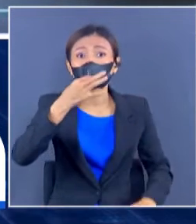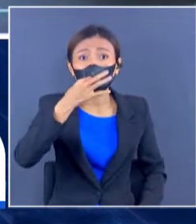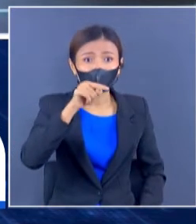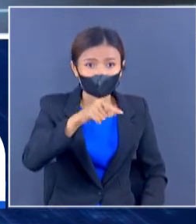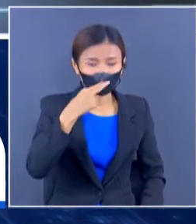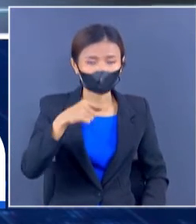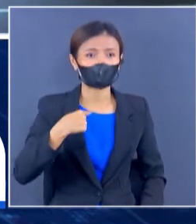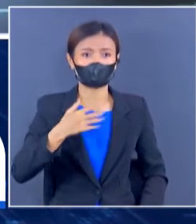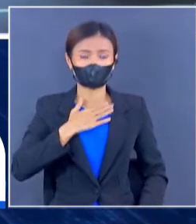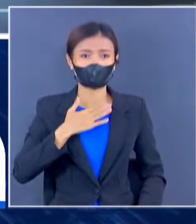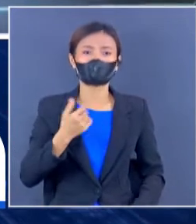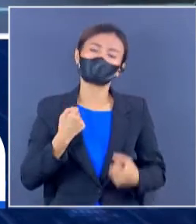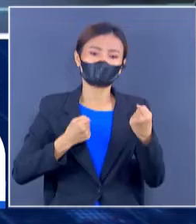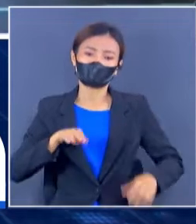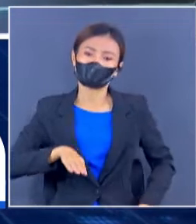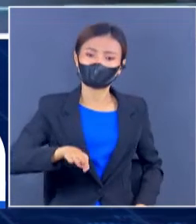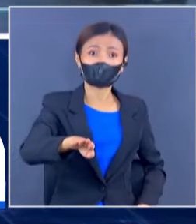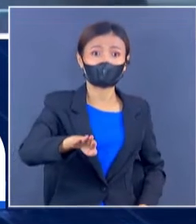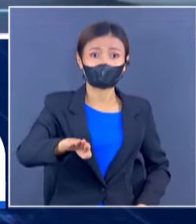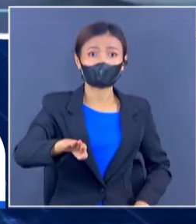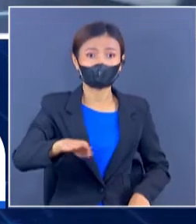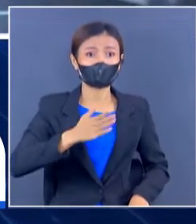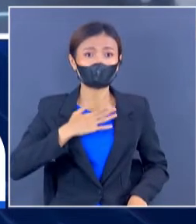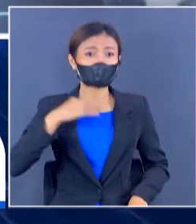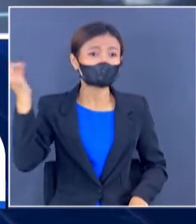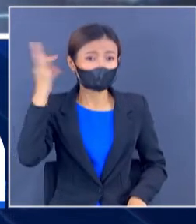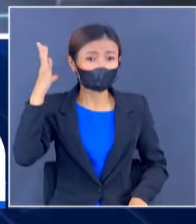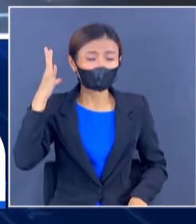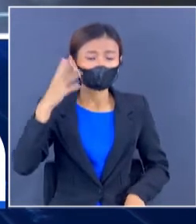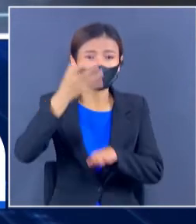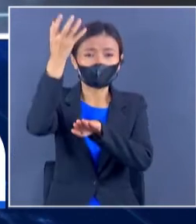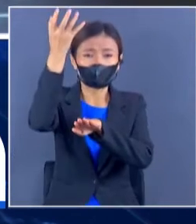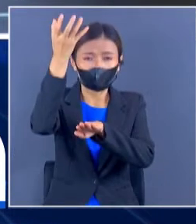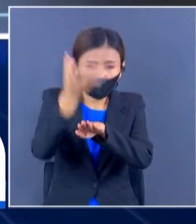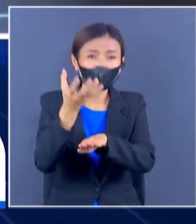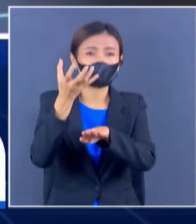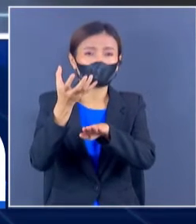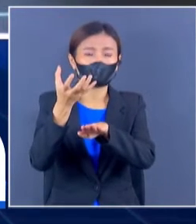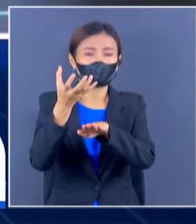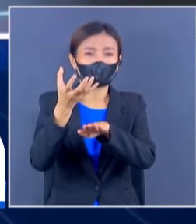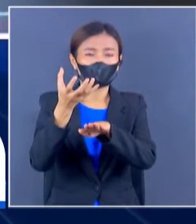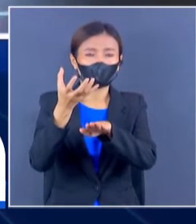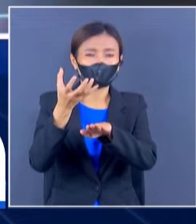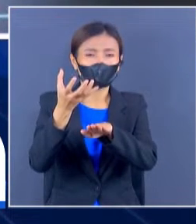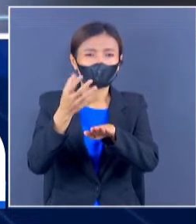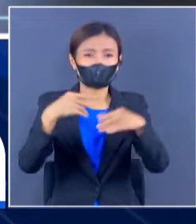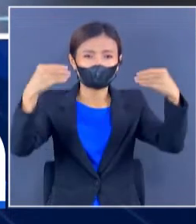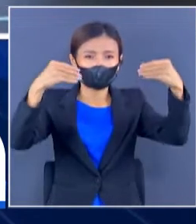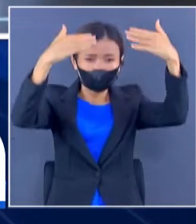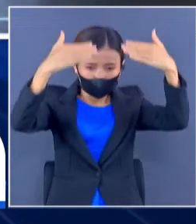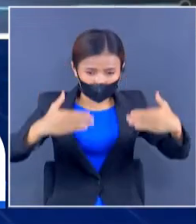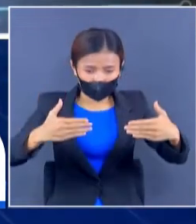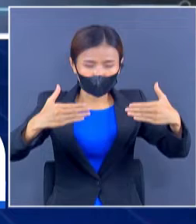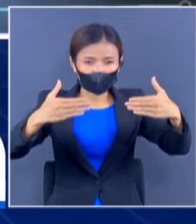สุดพอมาถึงจุดเกิดเหตุได้ยินเสียงวัตถุขนาดใหญ่หล่นลงมาใส่หลังคาพอดีเลยฮะกระจกด้านหน้าร